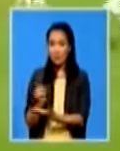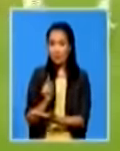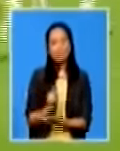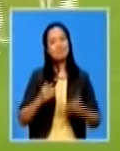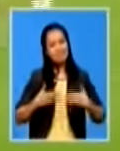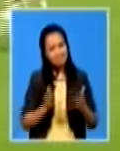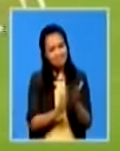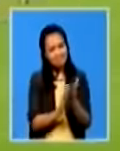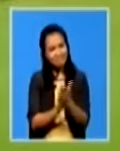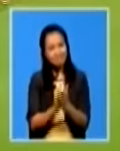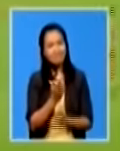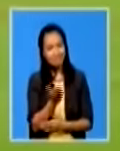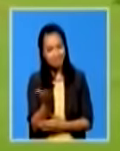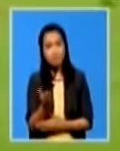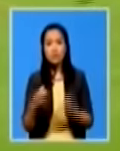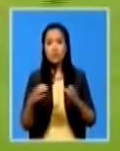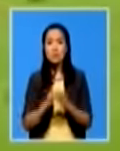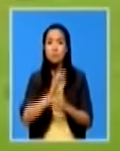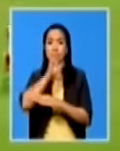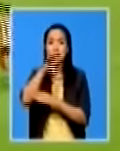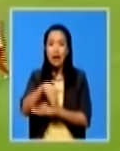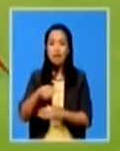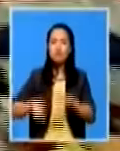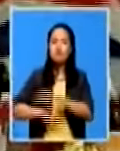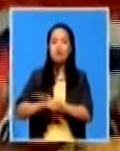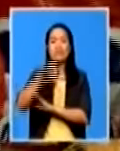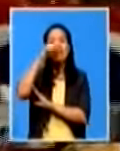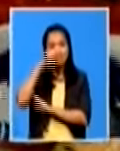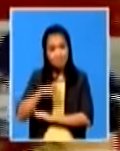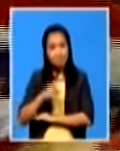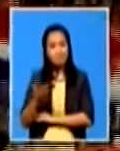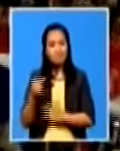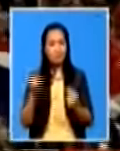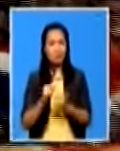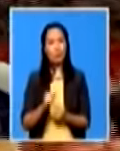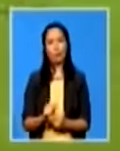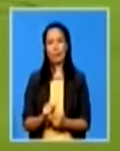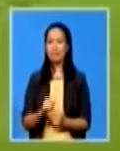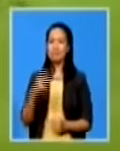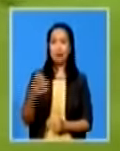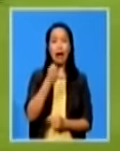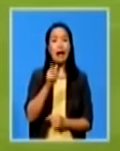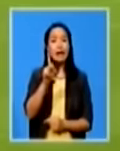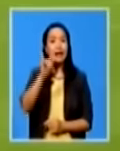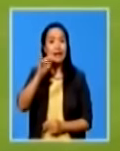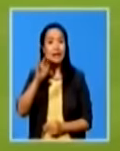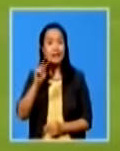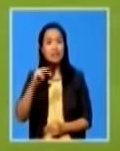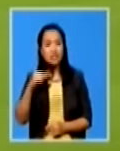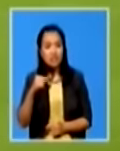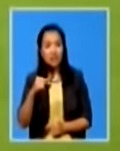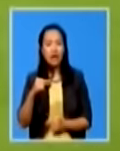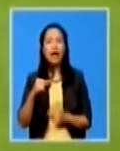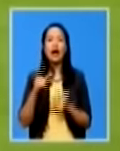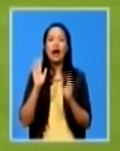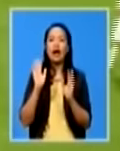งความยินดีและชื่นชมทีมช้างศึกไทยนะครับนักฟุตบอลทีมชาติไทยในการคว้าแชมป์คิงคัพที่เราห่างหายมานาน9